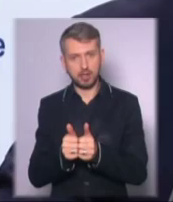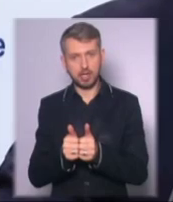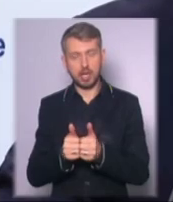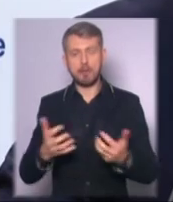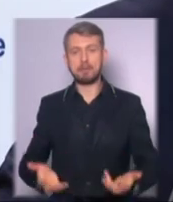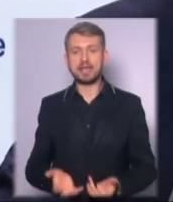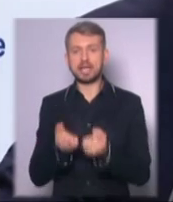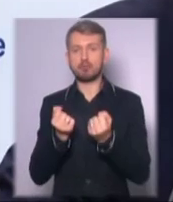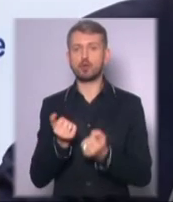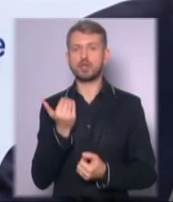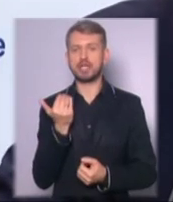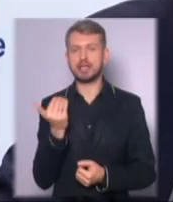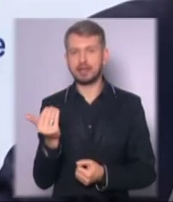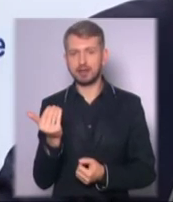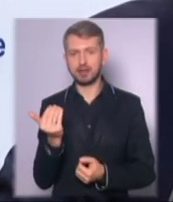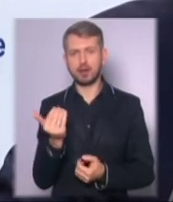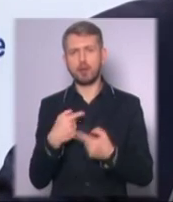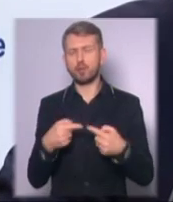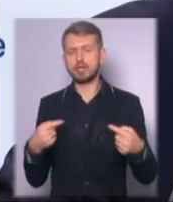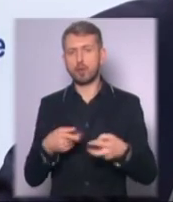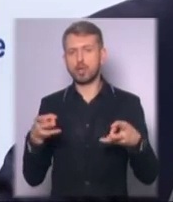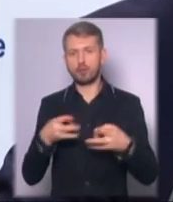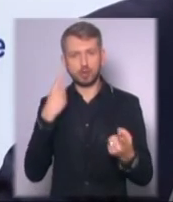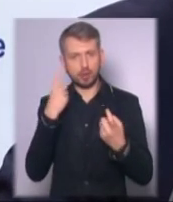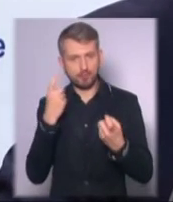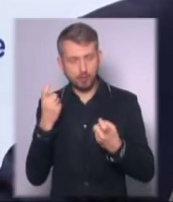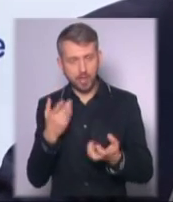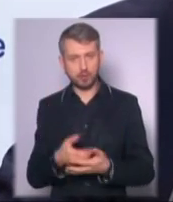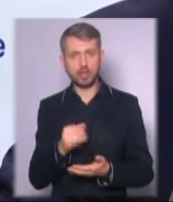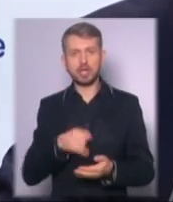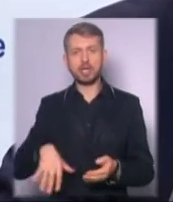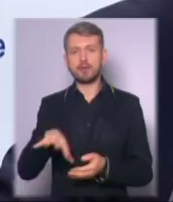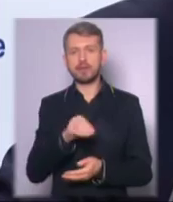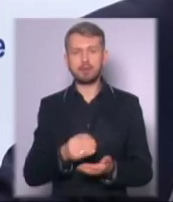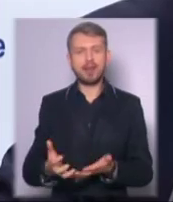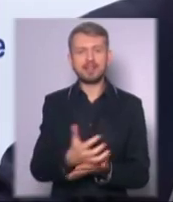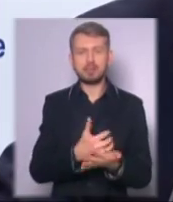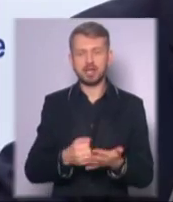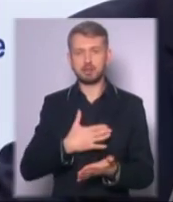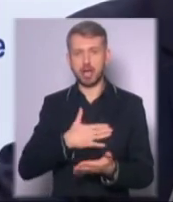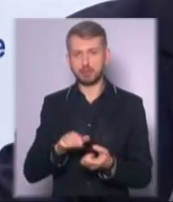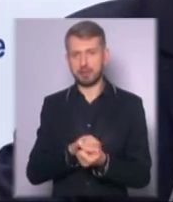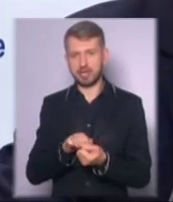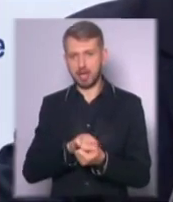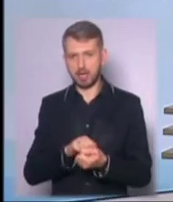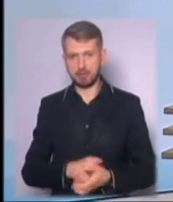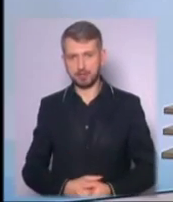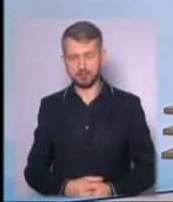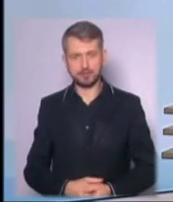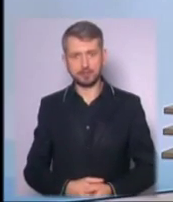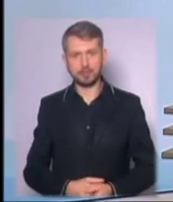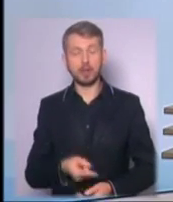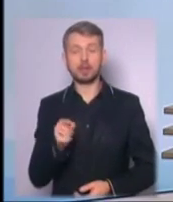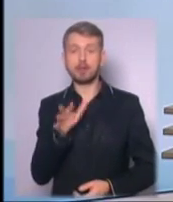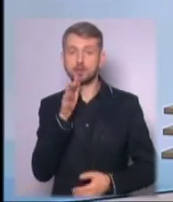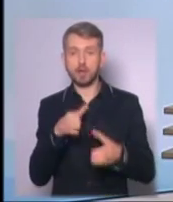підтримуючи їх будь-якою необхідною інформацією та всіма зібраними нашими матеріалами. Тим